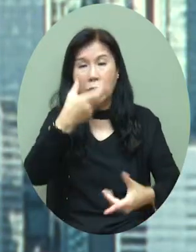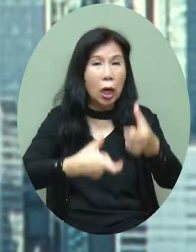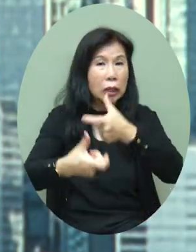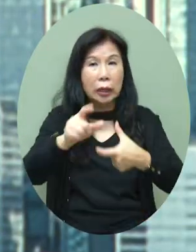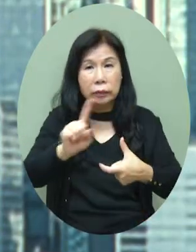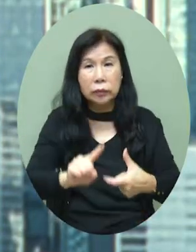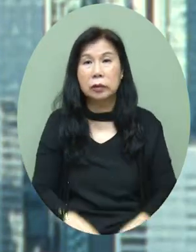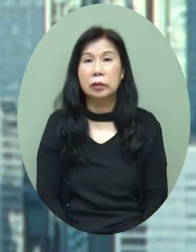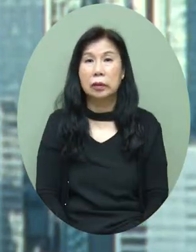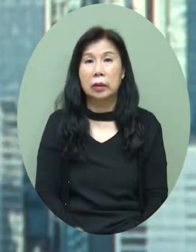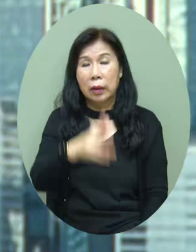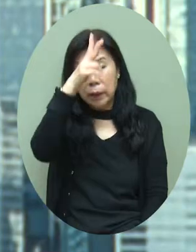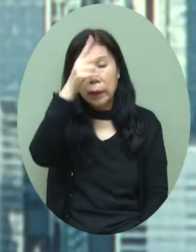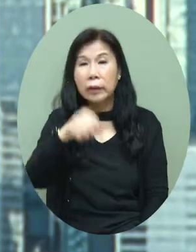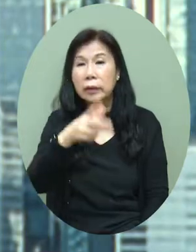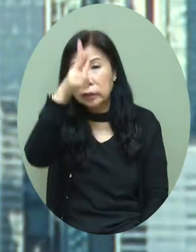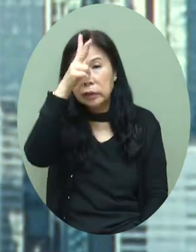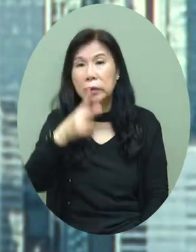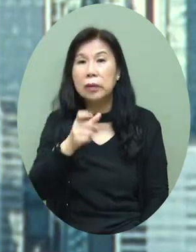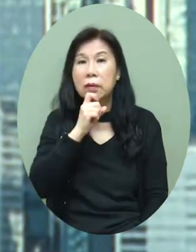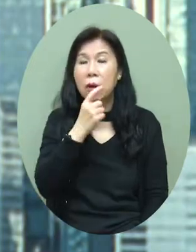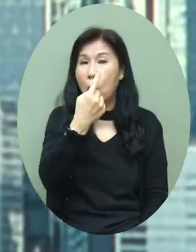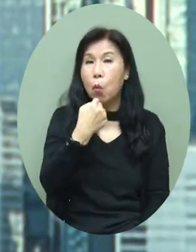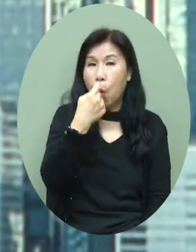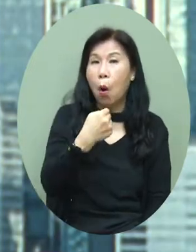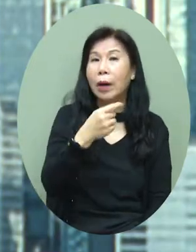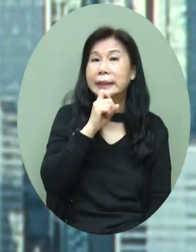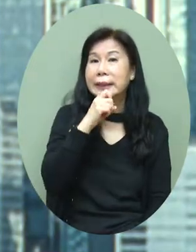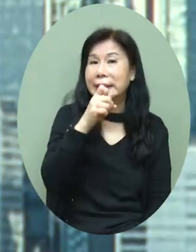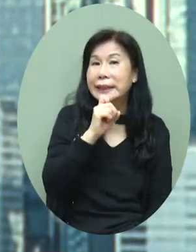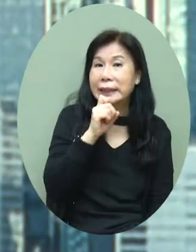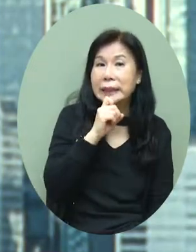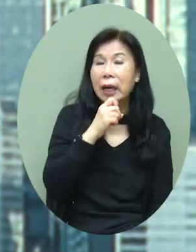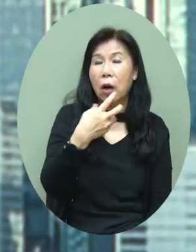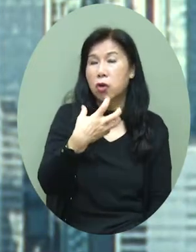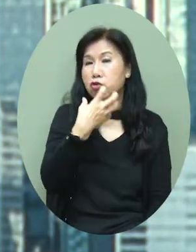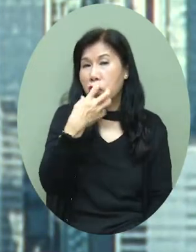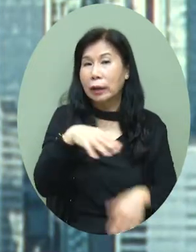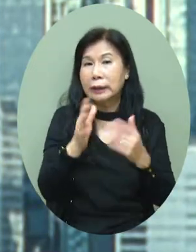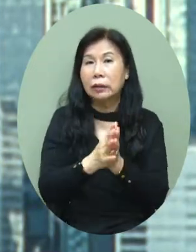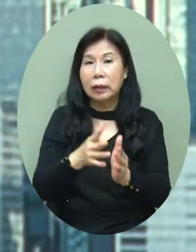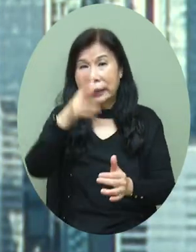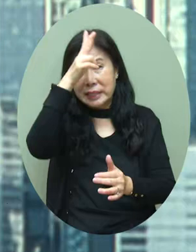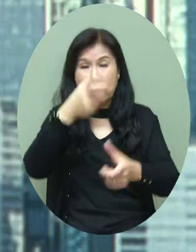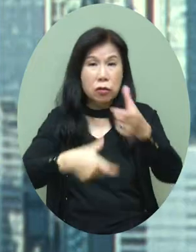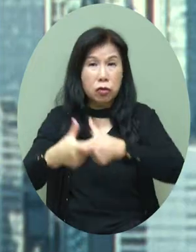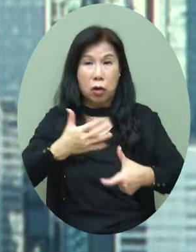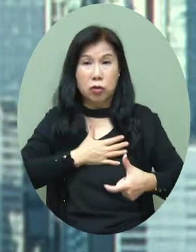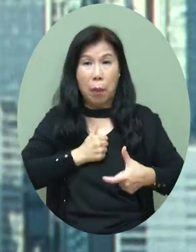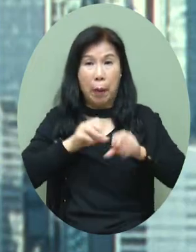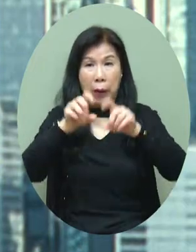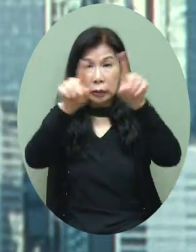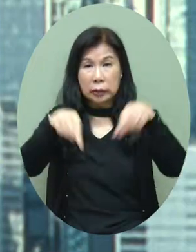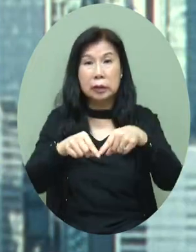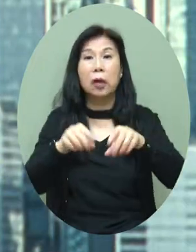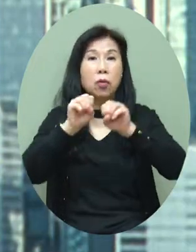譬如政府嗰個呢個赤字嘅預算啦，亦都係喺財政預算嗰陣時咧係公布咗。咁公務員